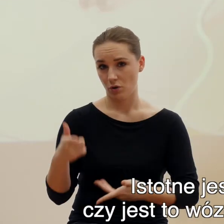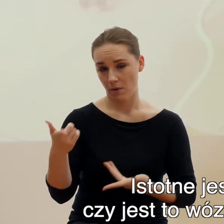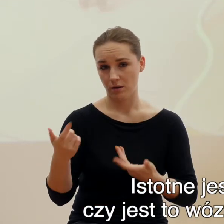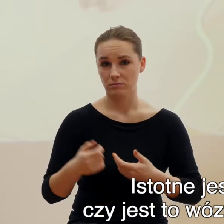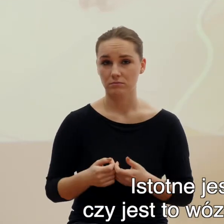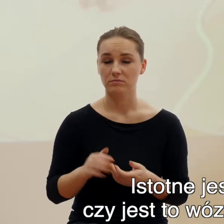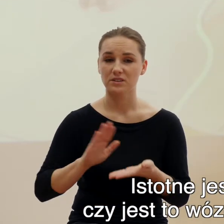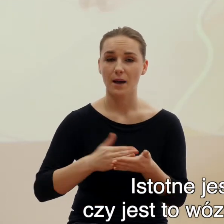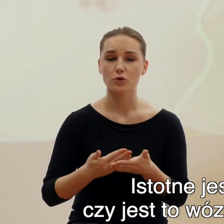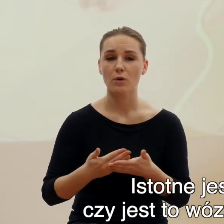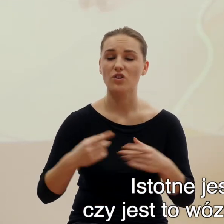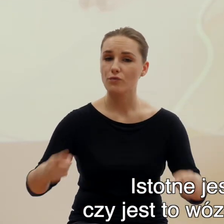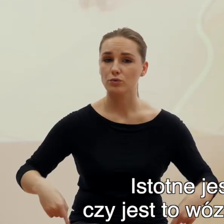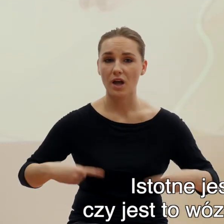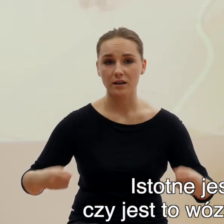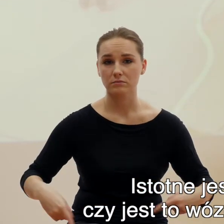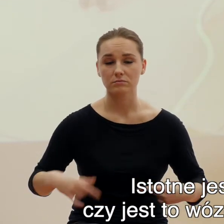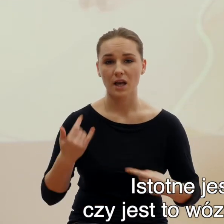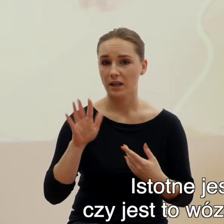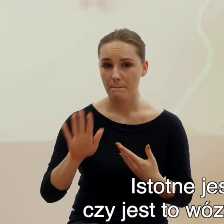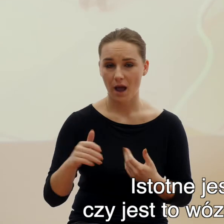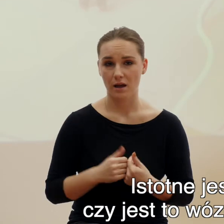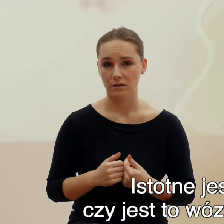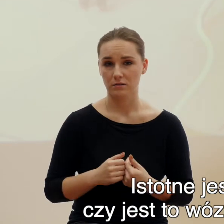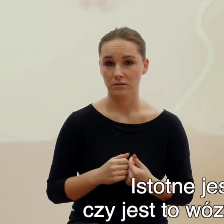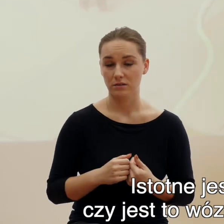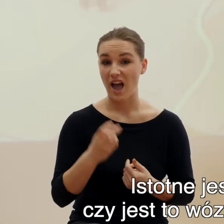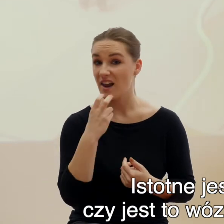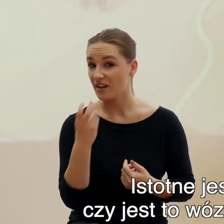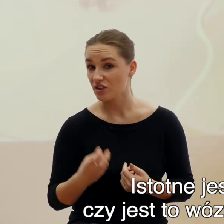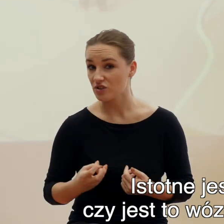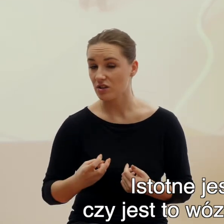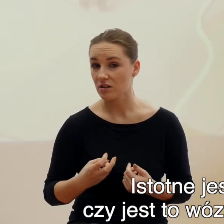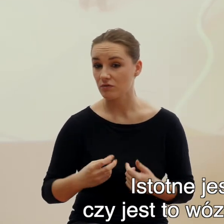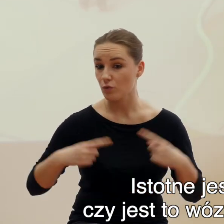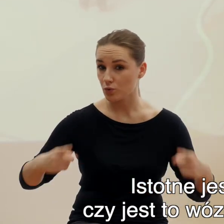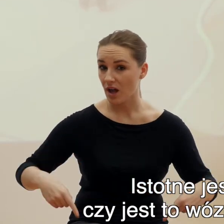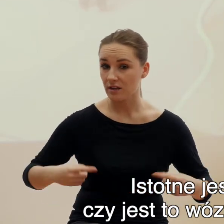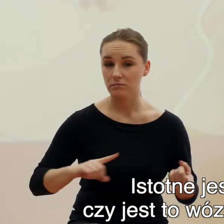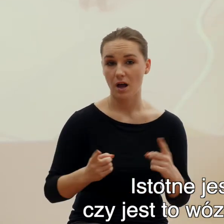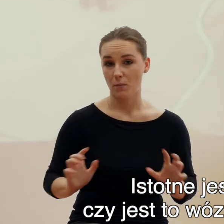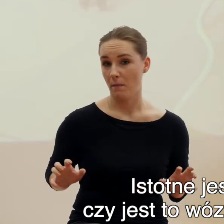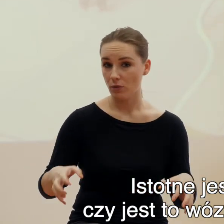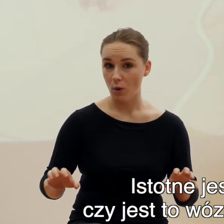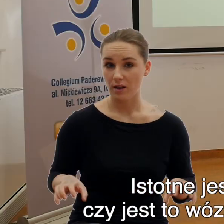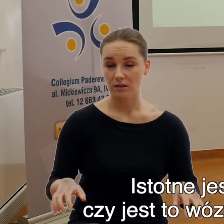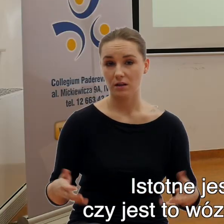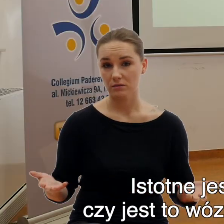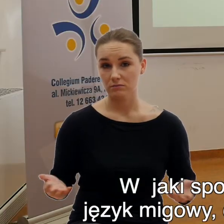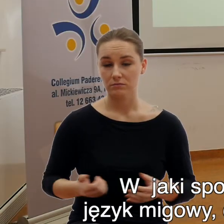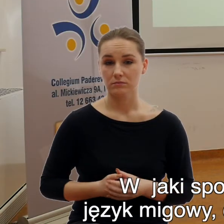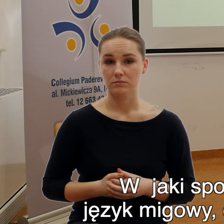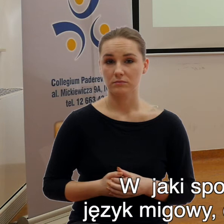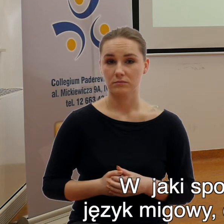Istotne jest to, jakiego wózka taka osoba używa, czy jest to wózek elektryczny, czy to jest wózek manualny. w